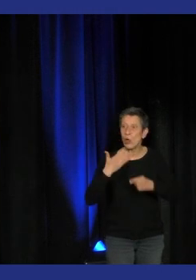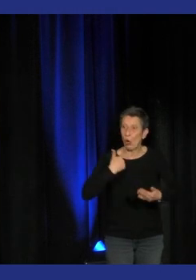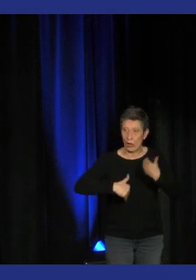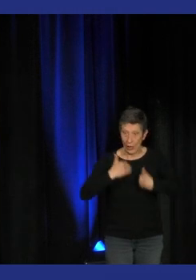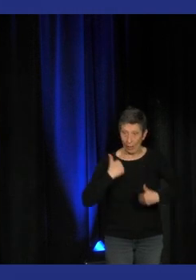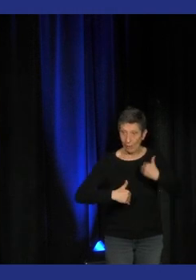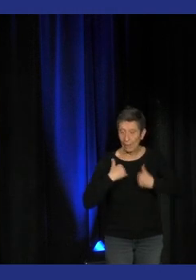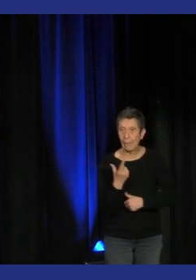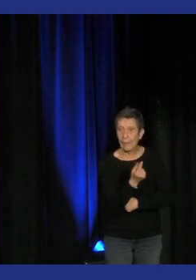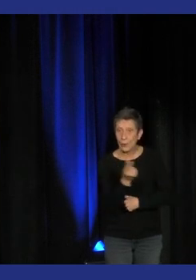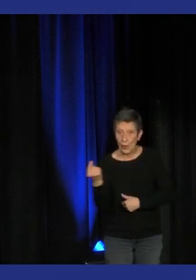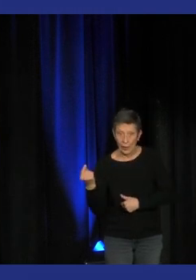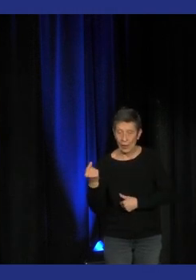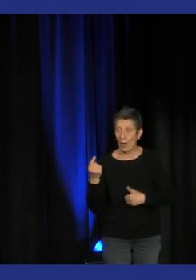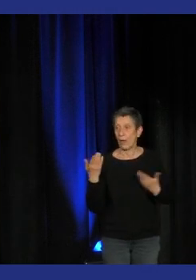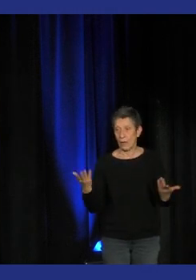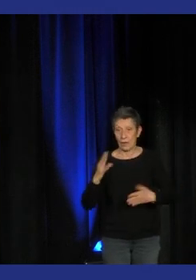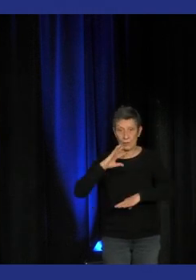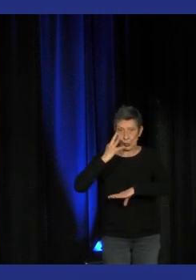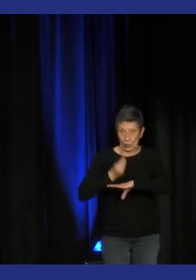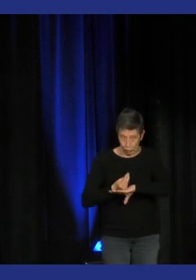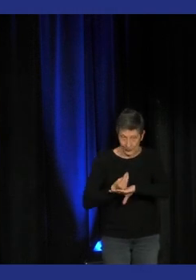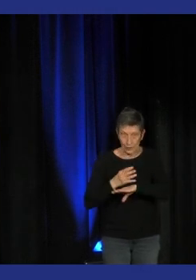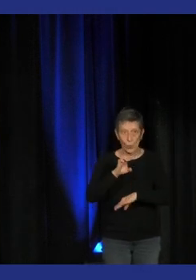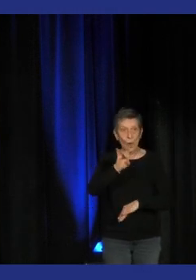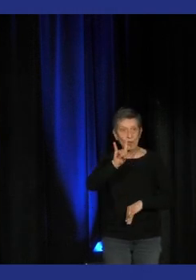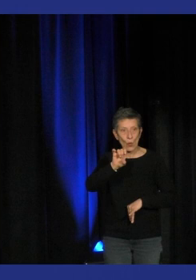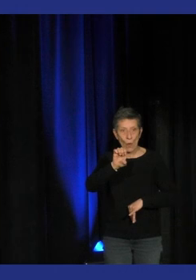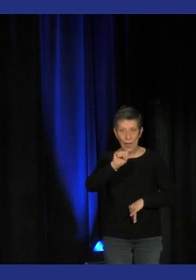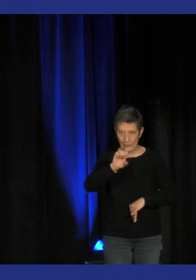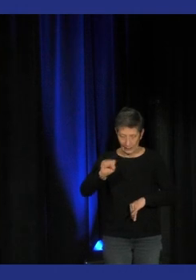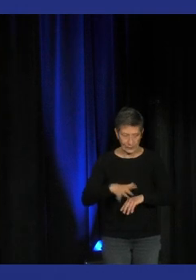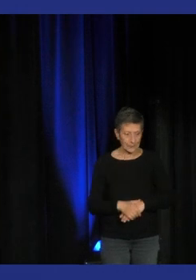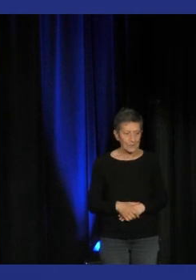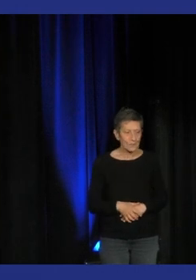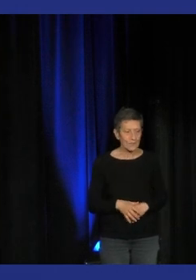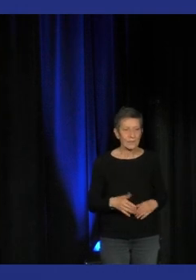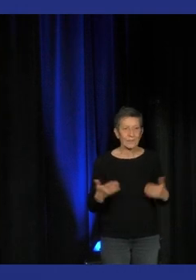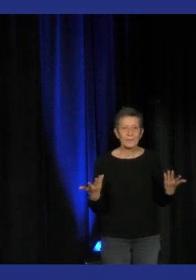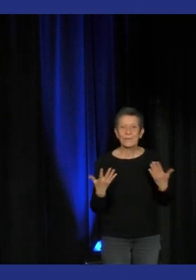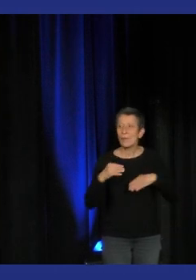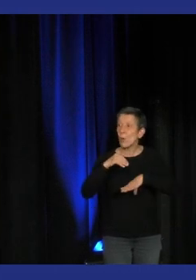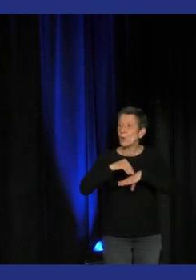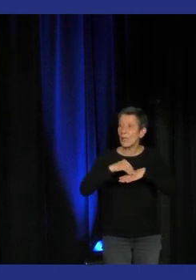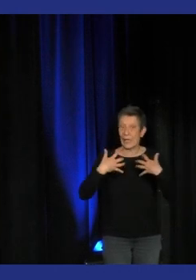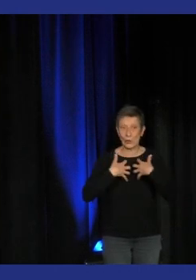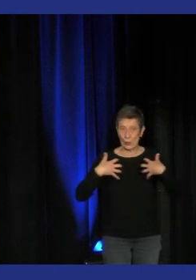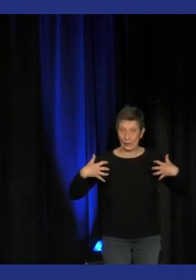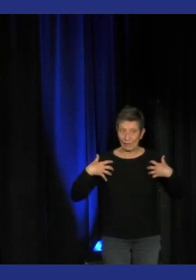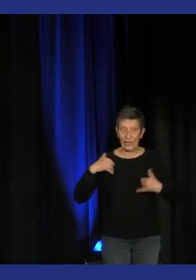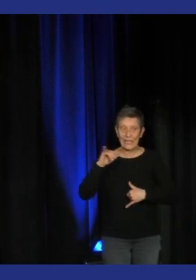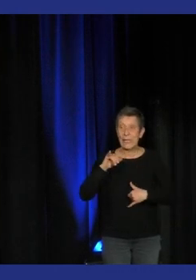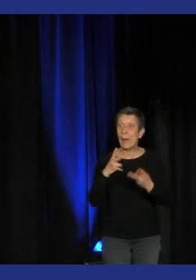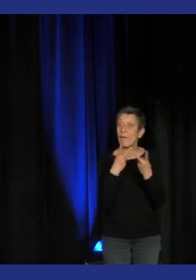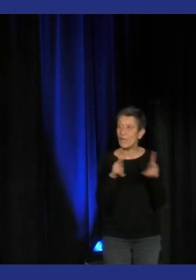en partenariat avec l'école en hautes études des sciences sociales, l'EHESS. La conseillère scientifique de ce cycle, Isabelle Fil, est